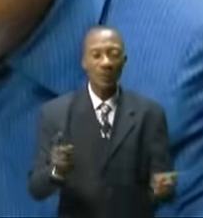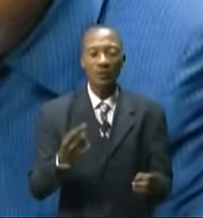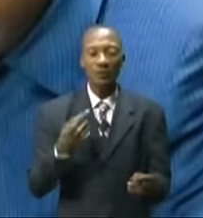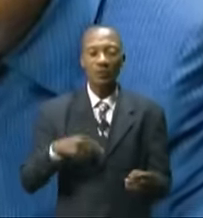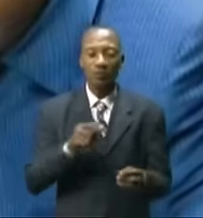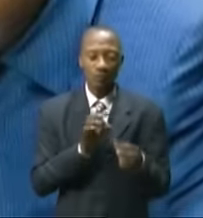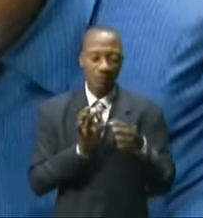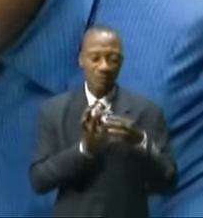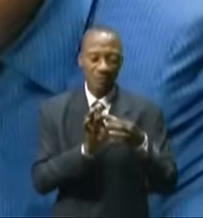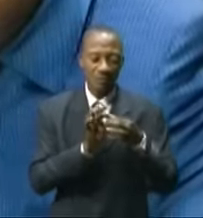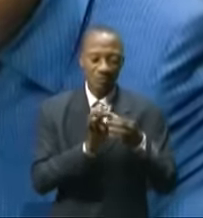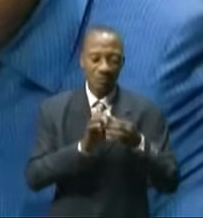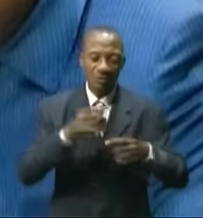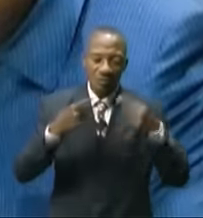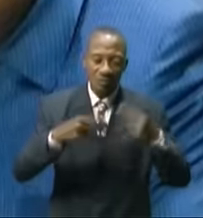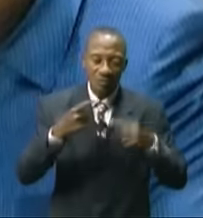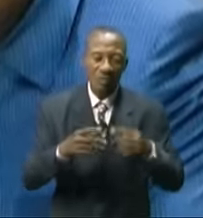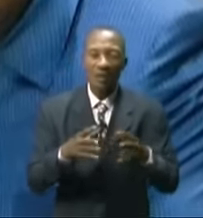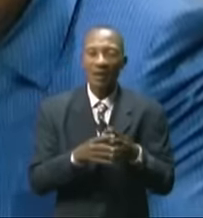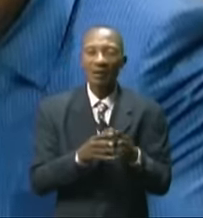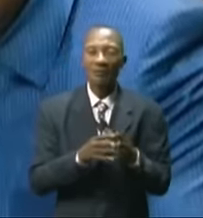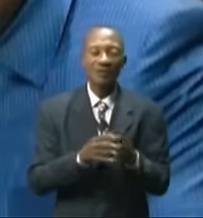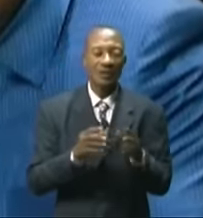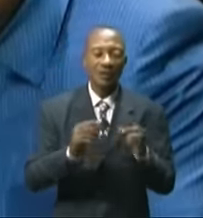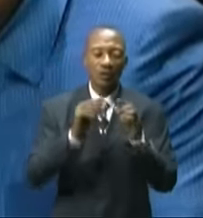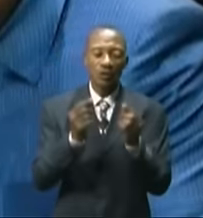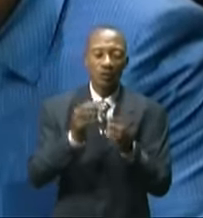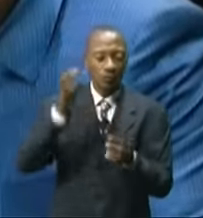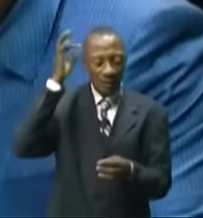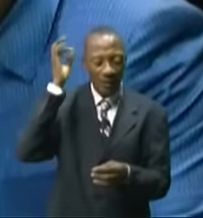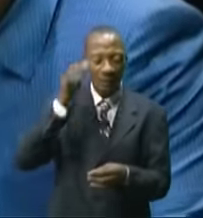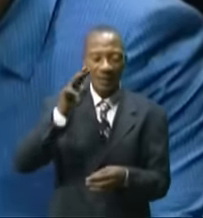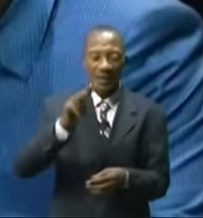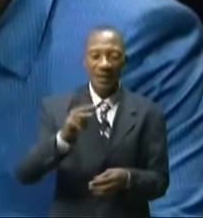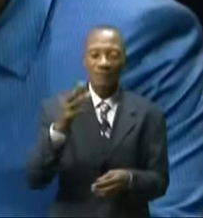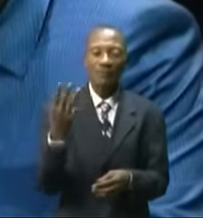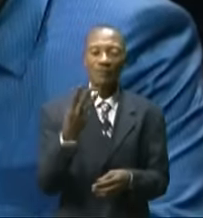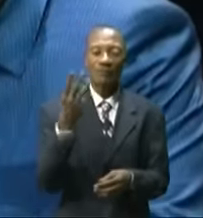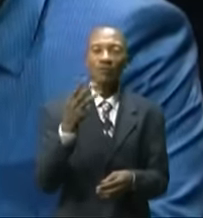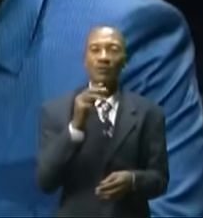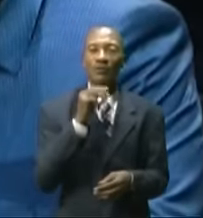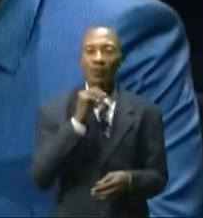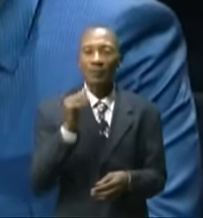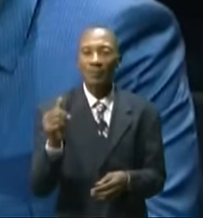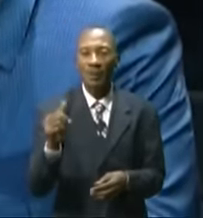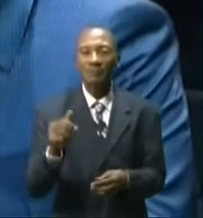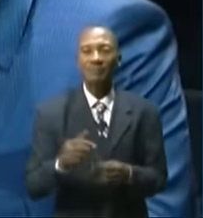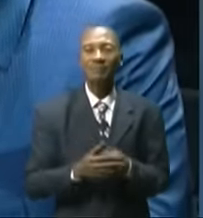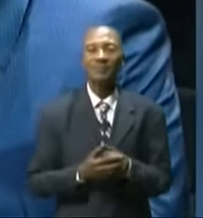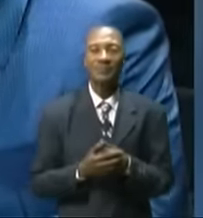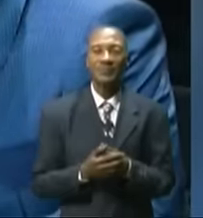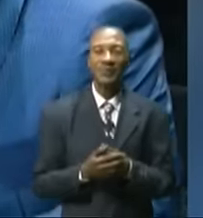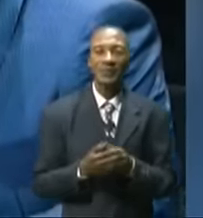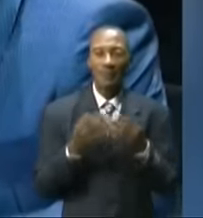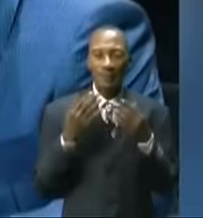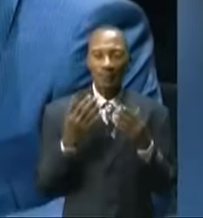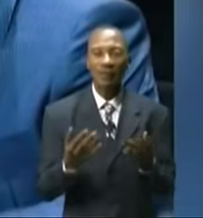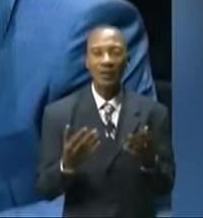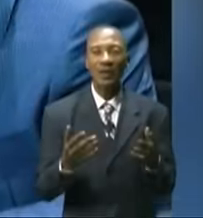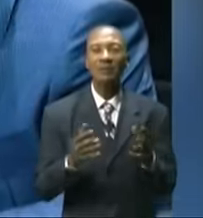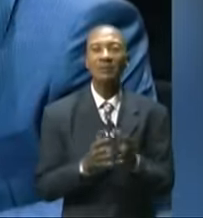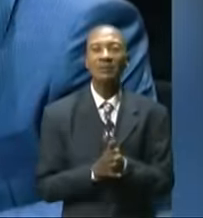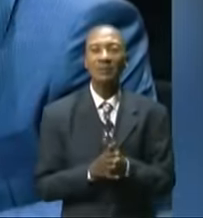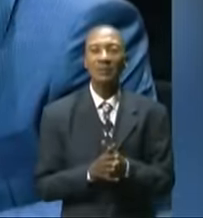avec les terroristes du M23. Cependant, ils pensent que le salut final viendra d'une victoire des FARDC sur